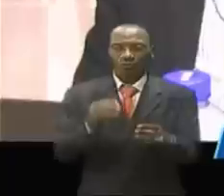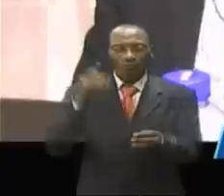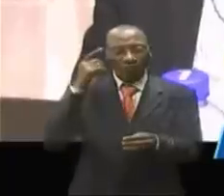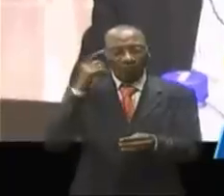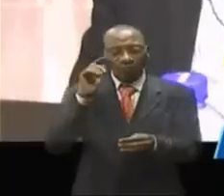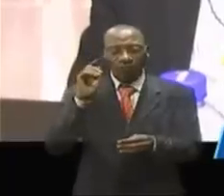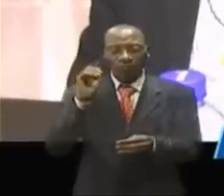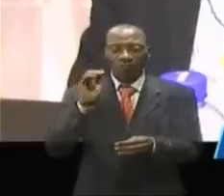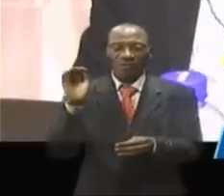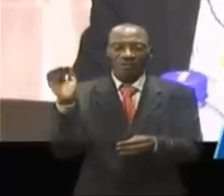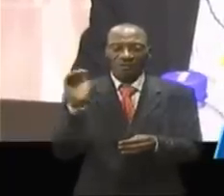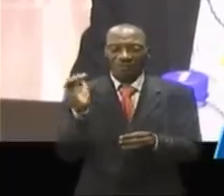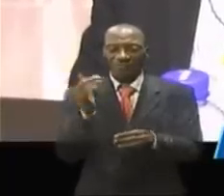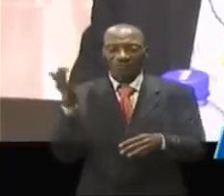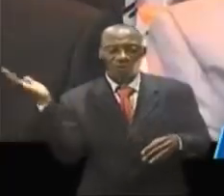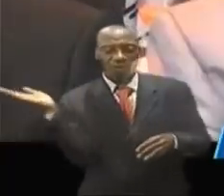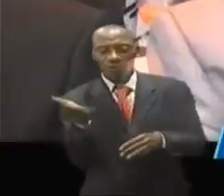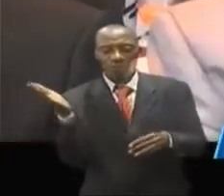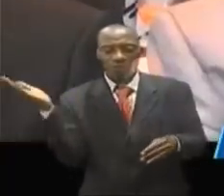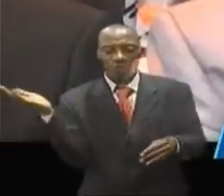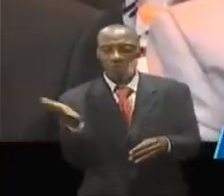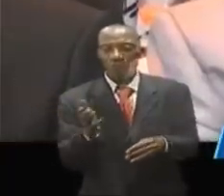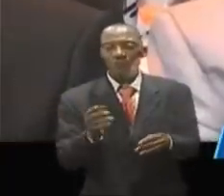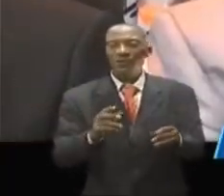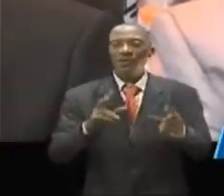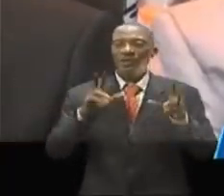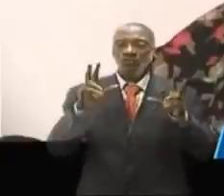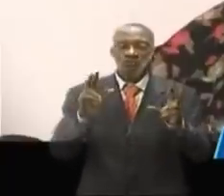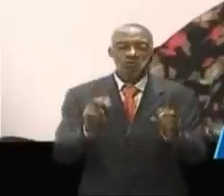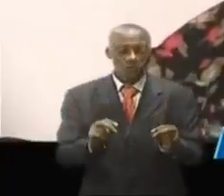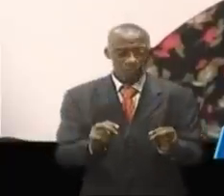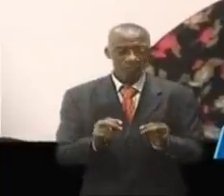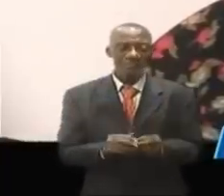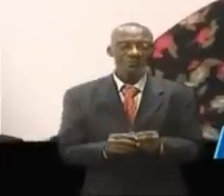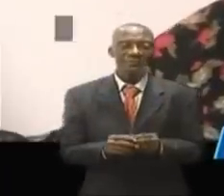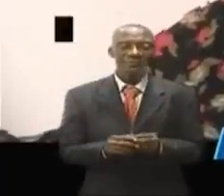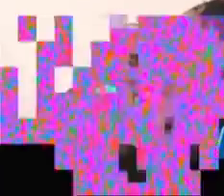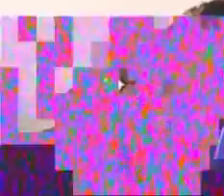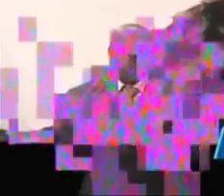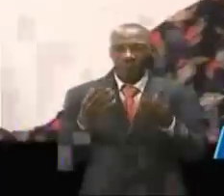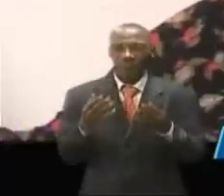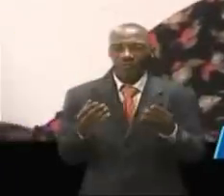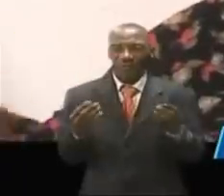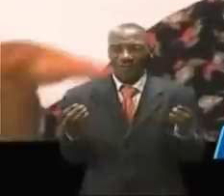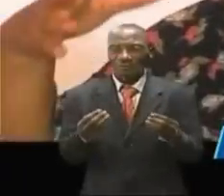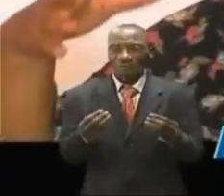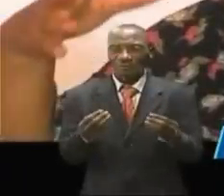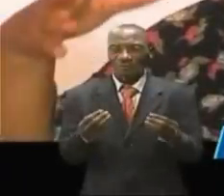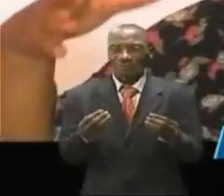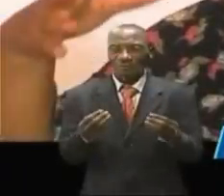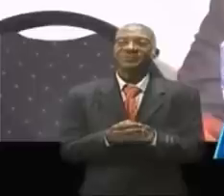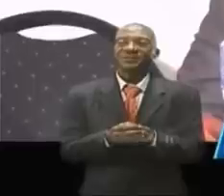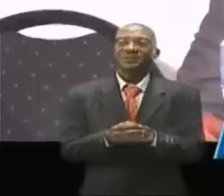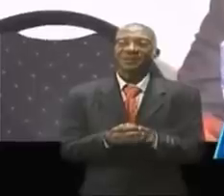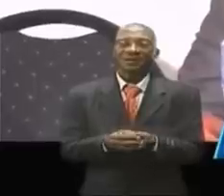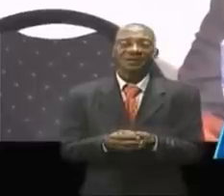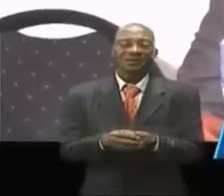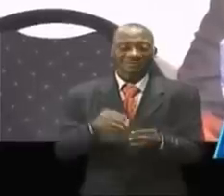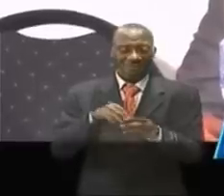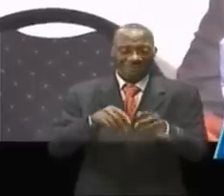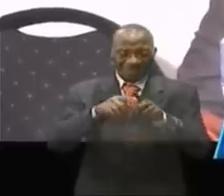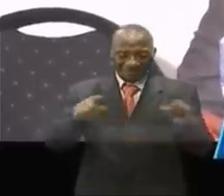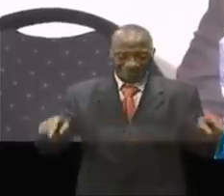participants autour des concepts tels que les états des lieux et perspectives, la partie déforestation, héros des